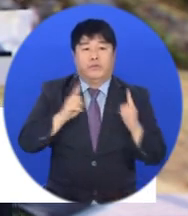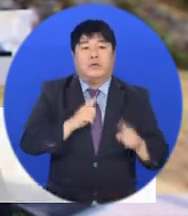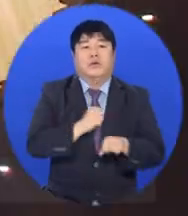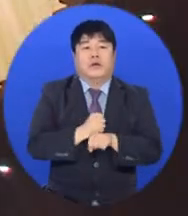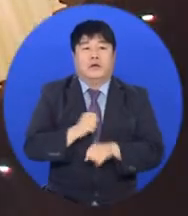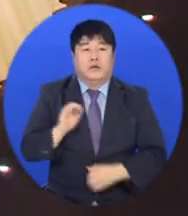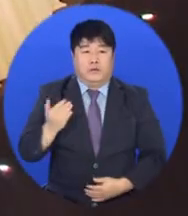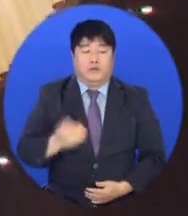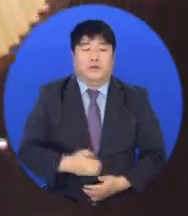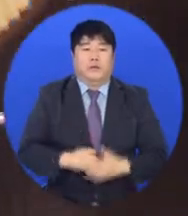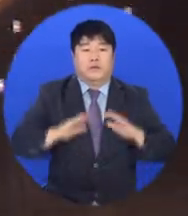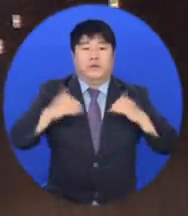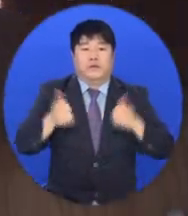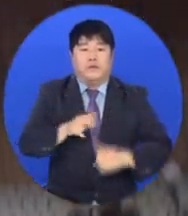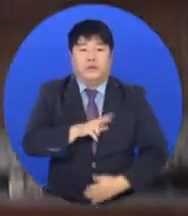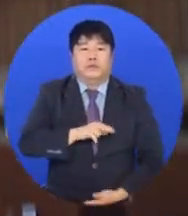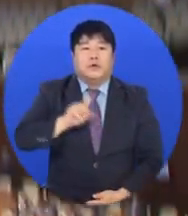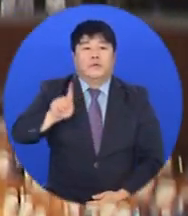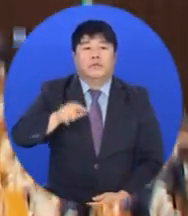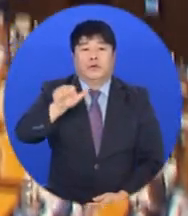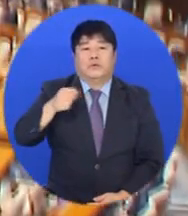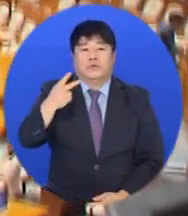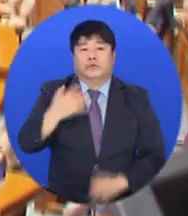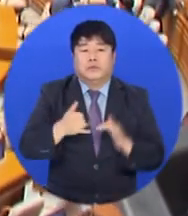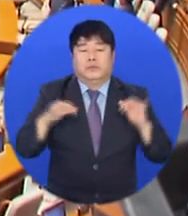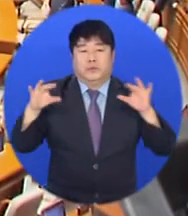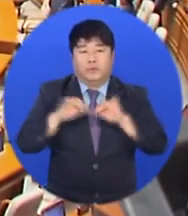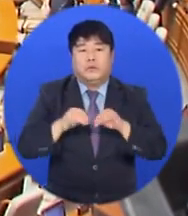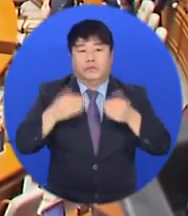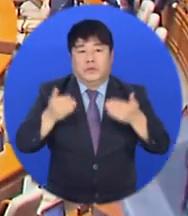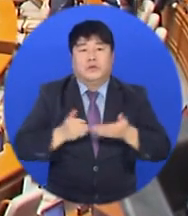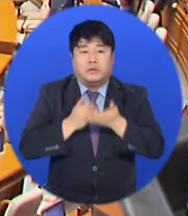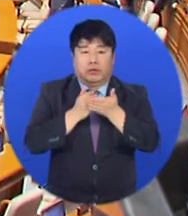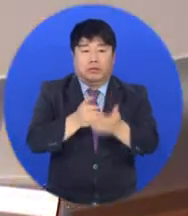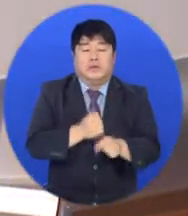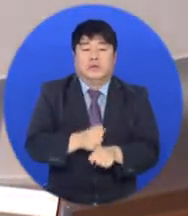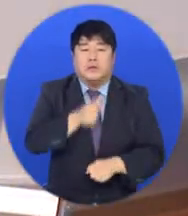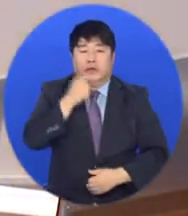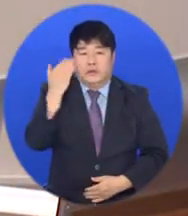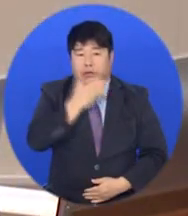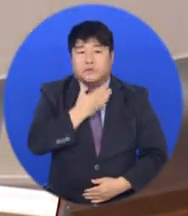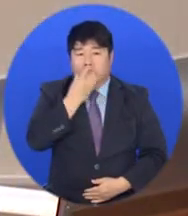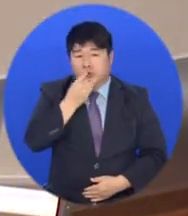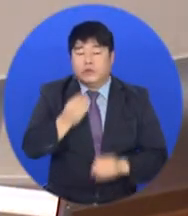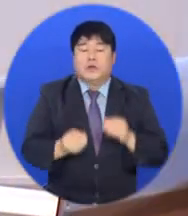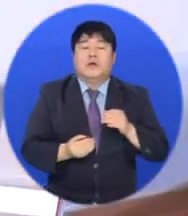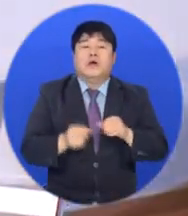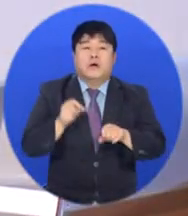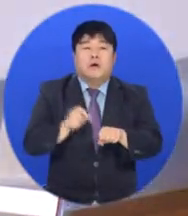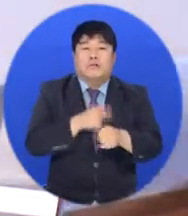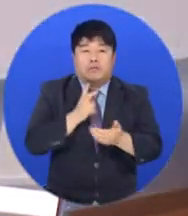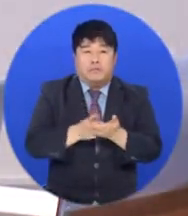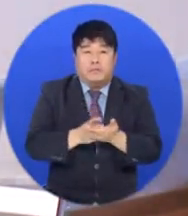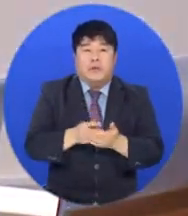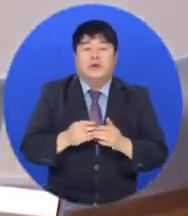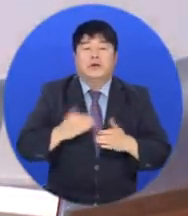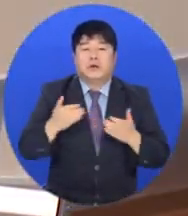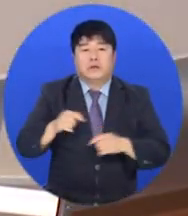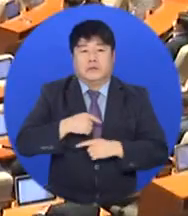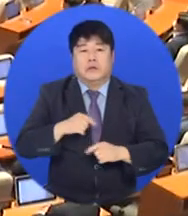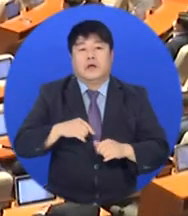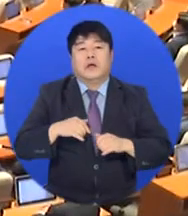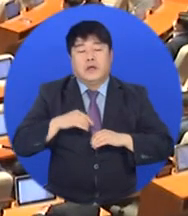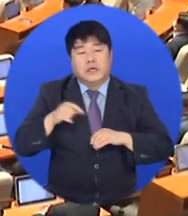되고. 국회의원 152명의 동의를 얻어 발의된 여순 사건 특별법안은 현재 행정안전위원회 소유에